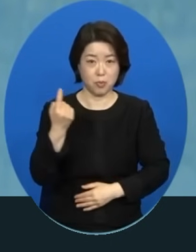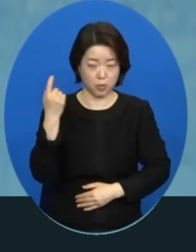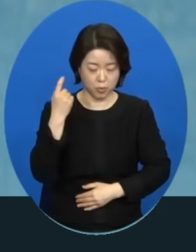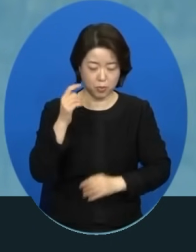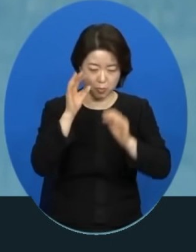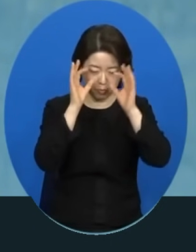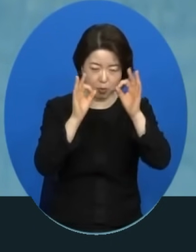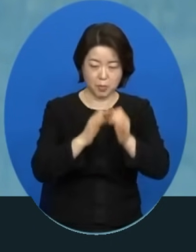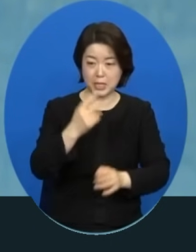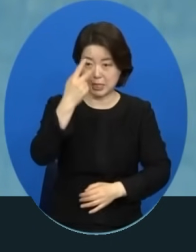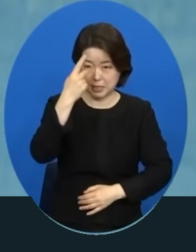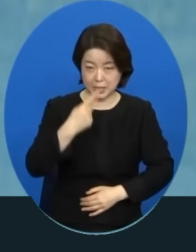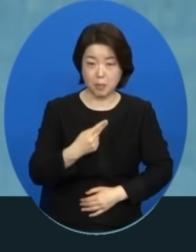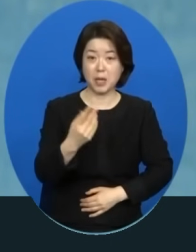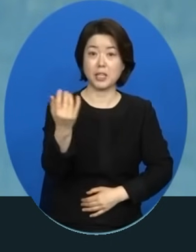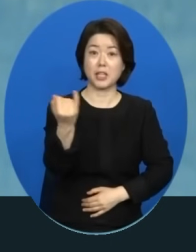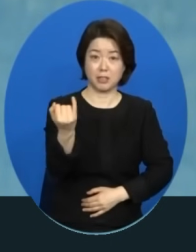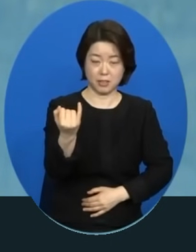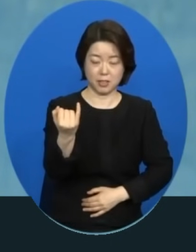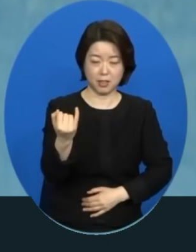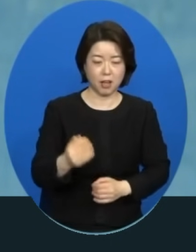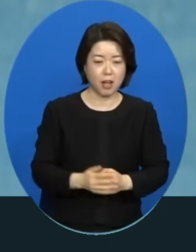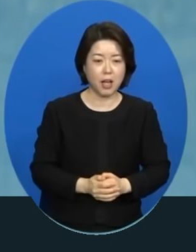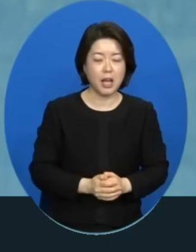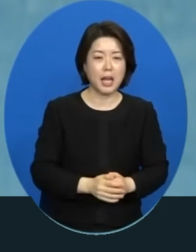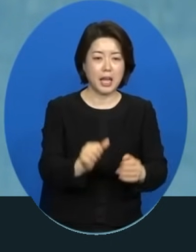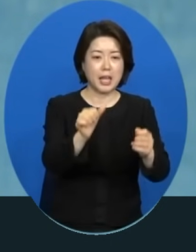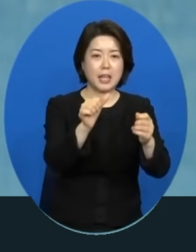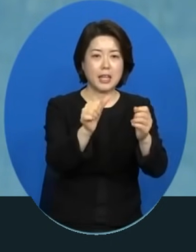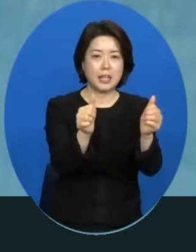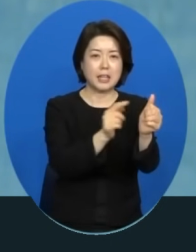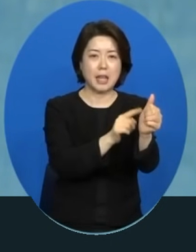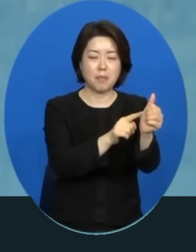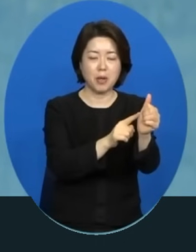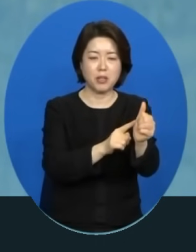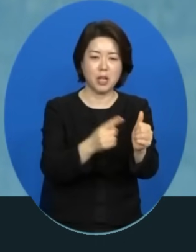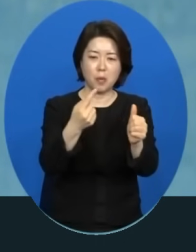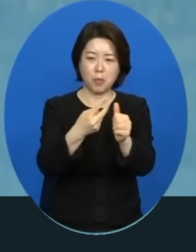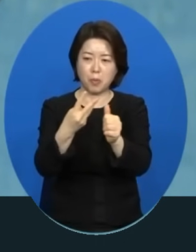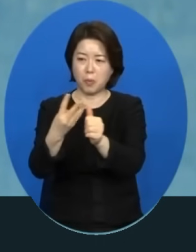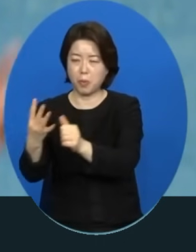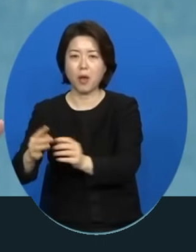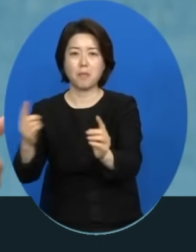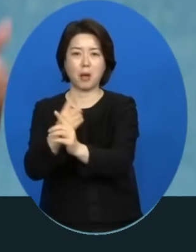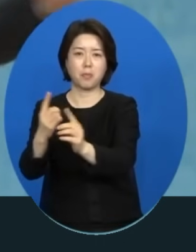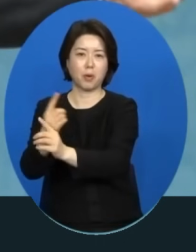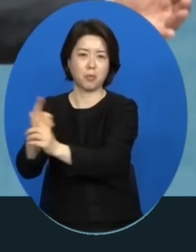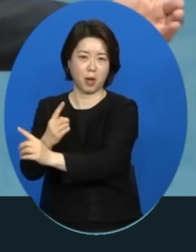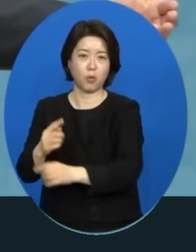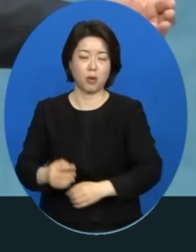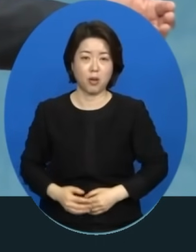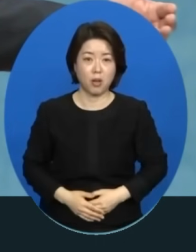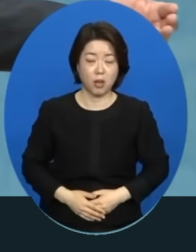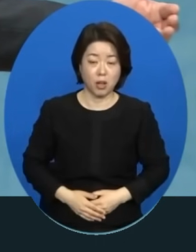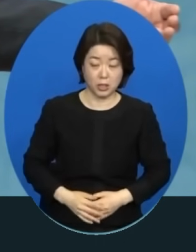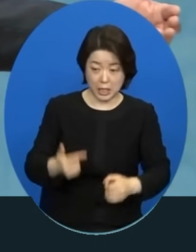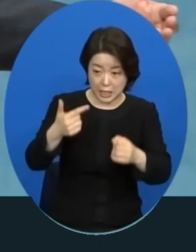계속 타이어를 갈았어요. 그리고 다섯 번째도 갈고 안 돼서 여섯 번째 남자를 만나고 있는데 남편이